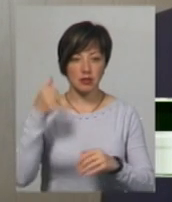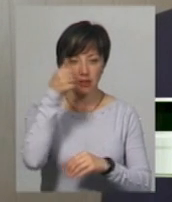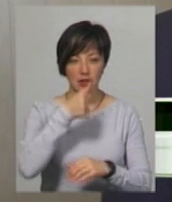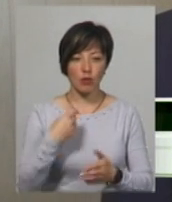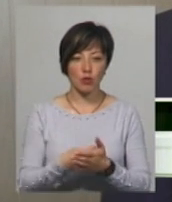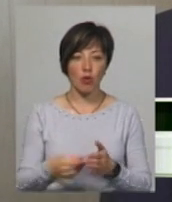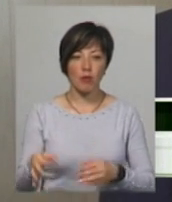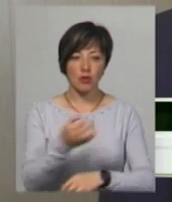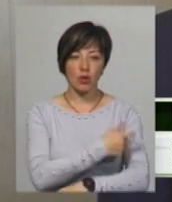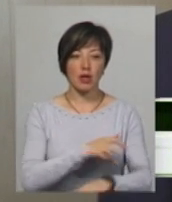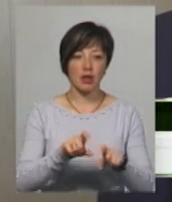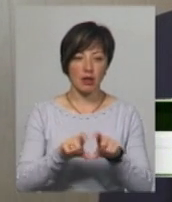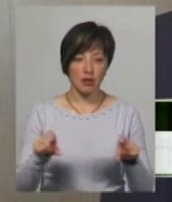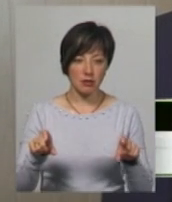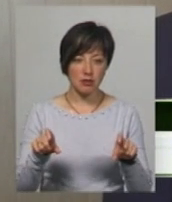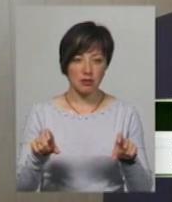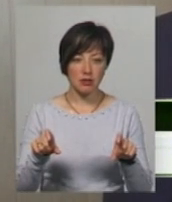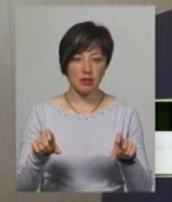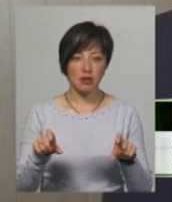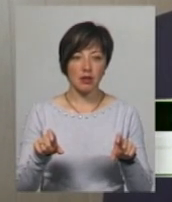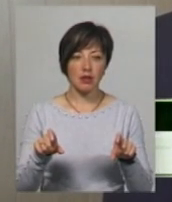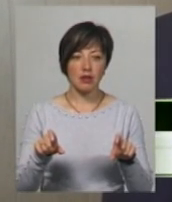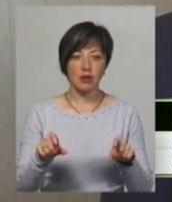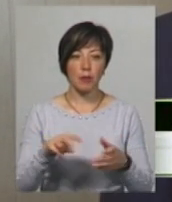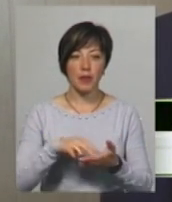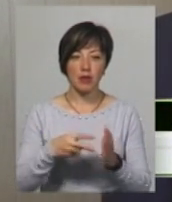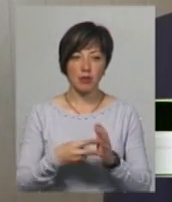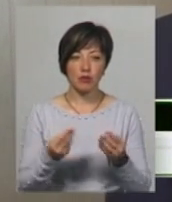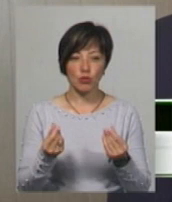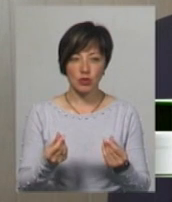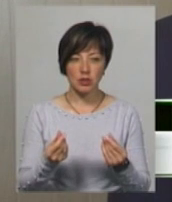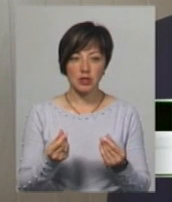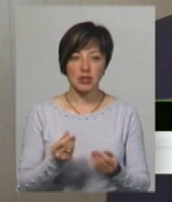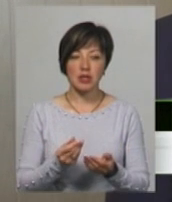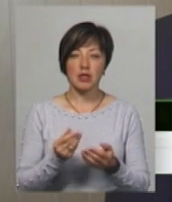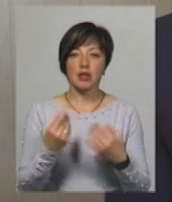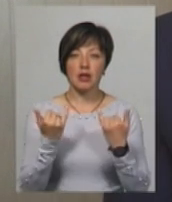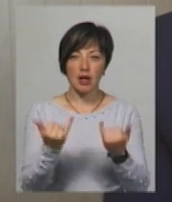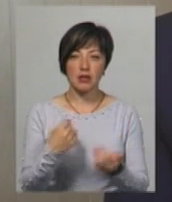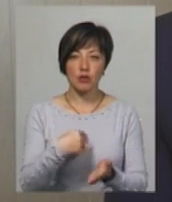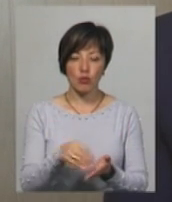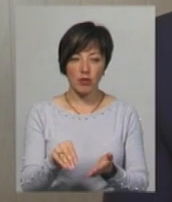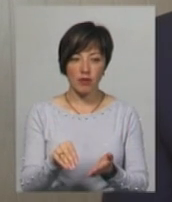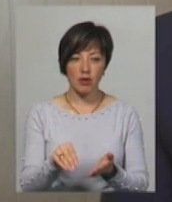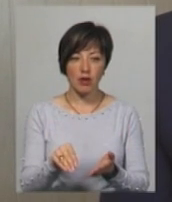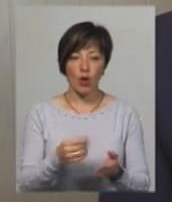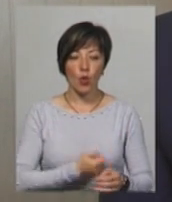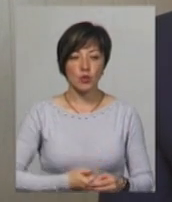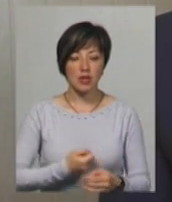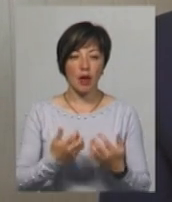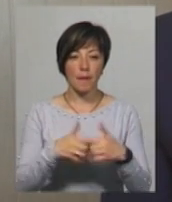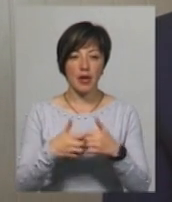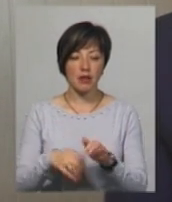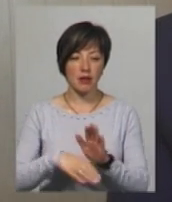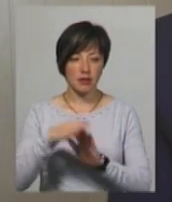кошторисі обласної лікарні для обласного перинатального центру передбачені кошти цільові для закупівлі УЗД-апарата